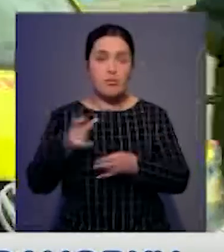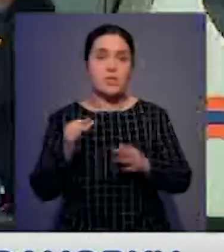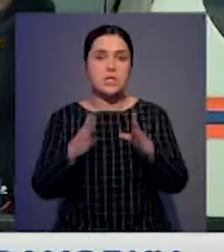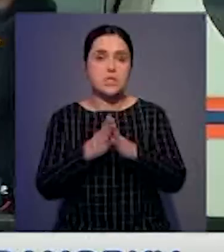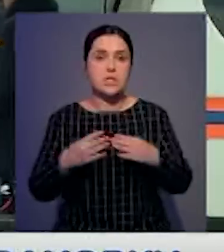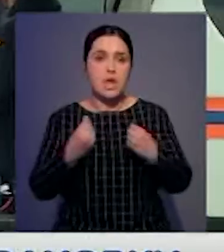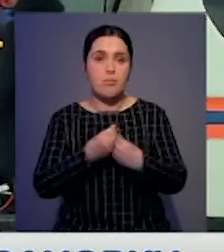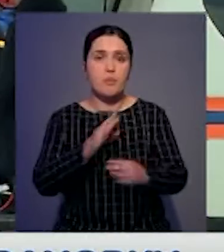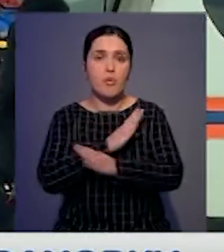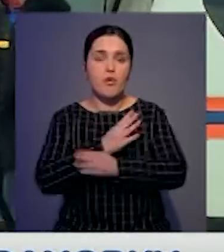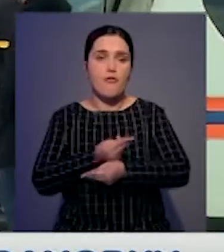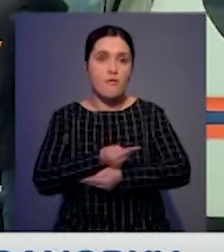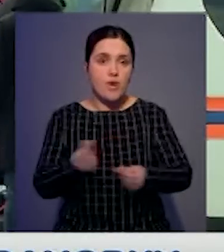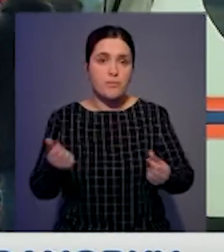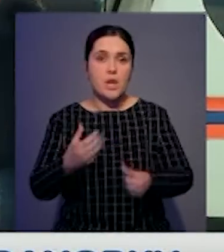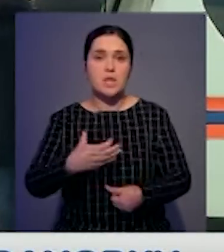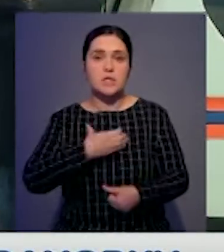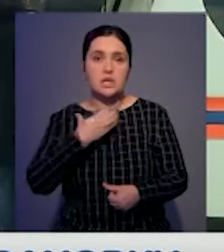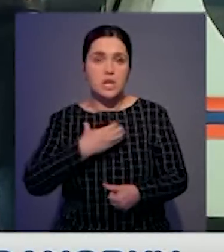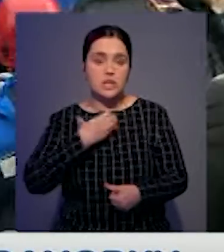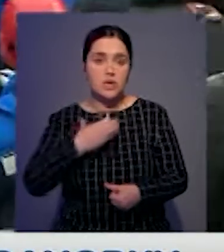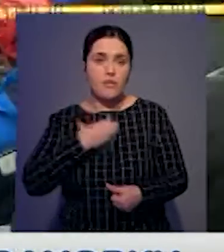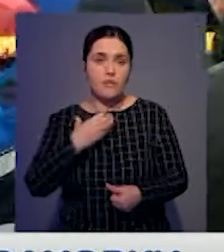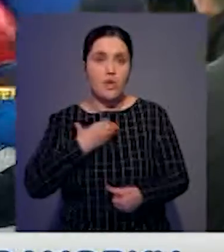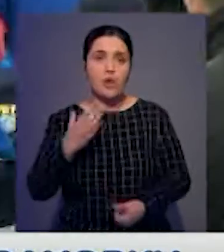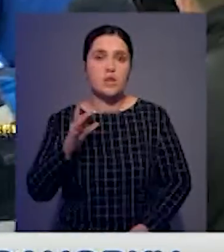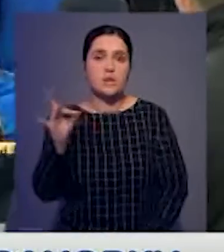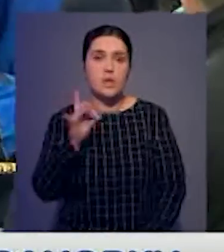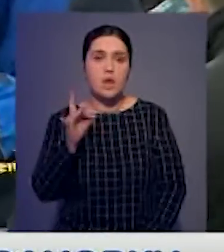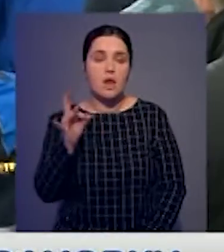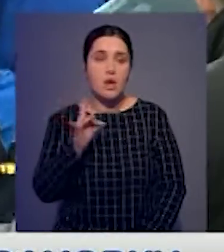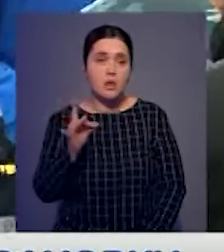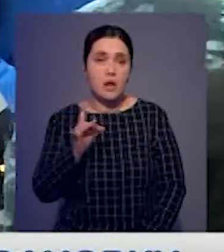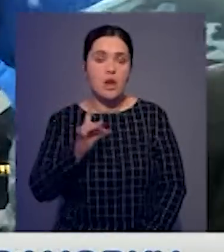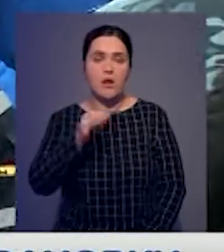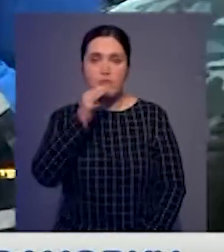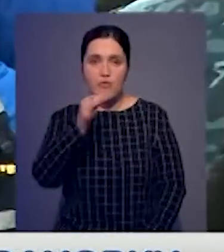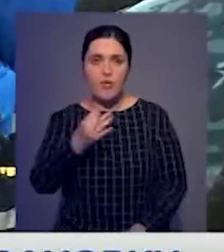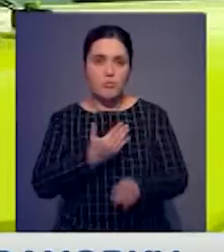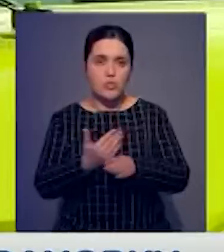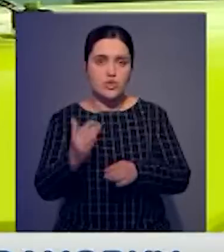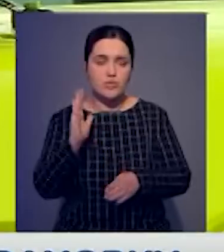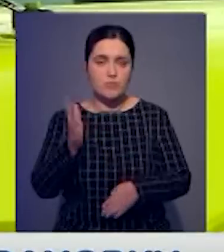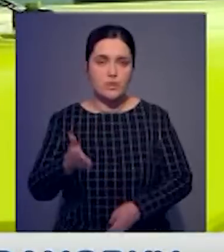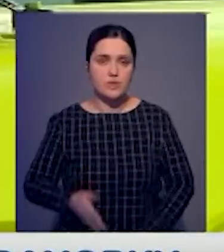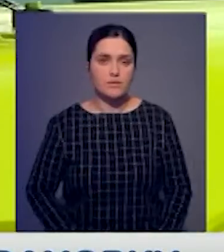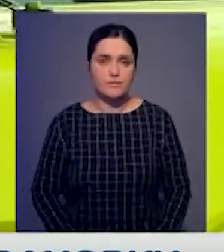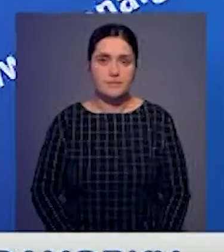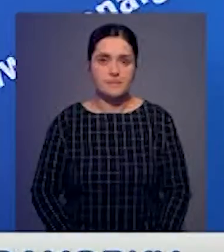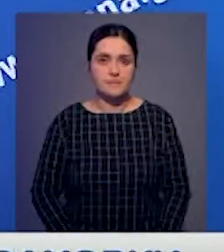всем пострадавшим пассажирам и семьям погибших выплатят страховку. Ее размер в Астана ЛРТ озвучат позже.